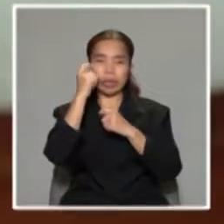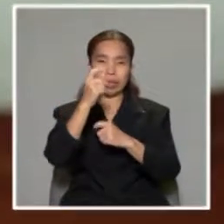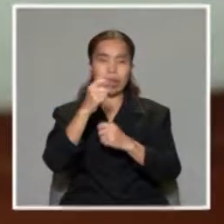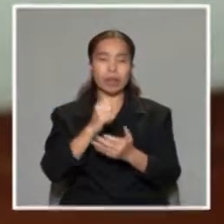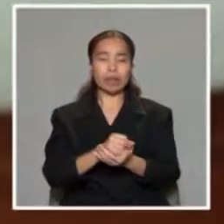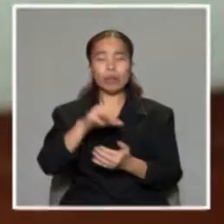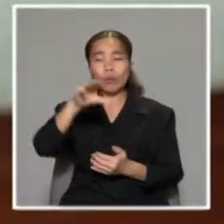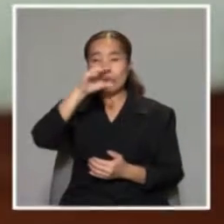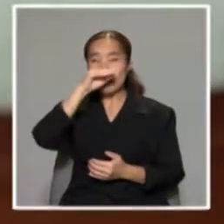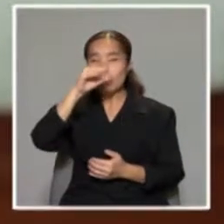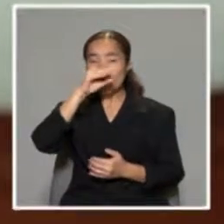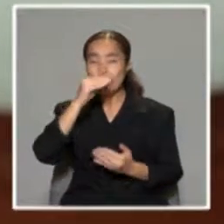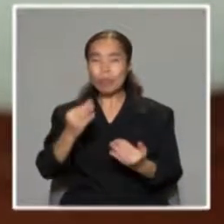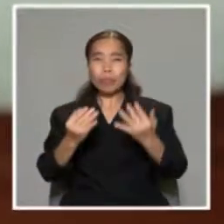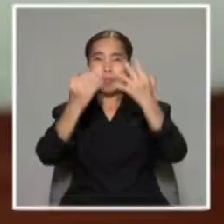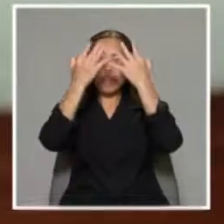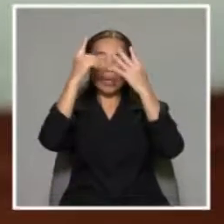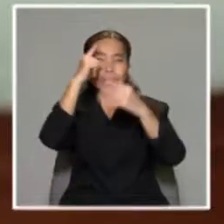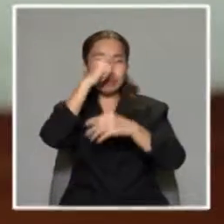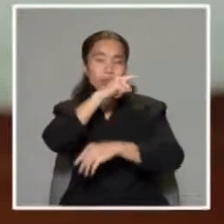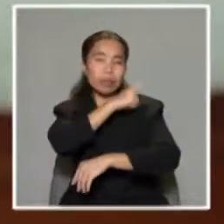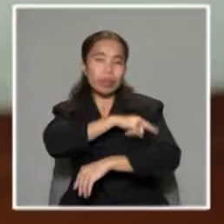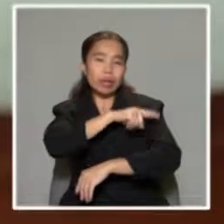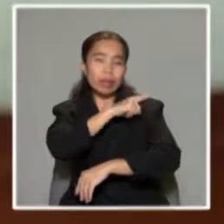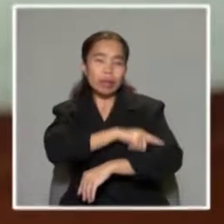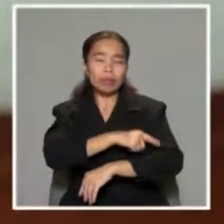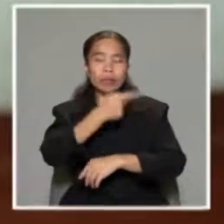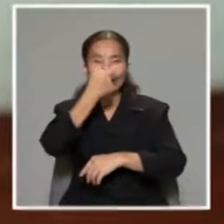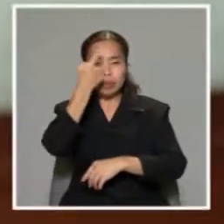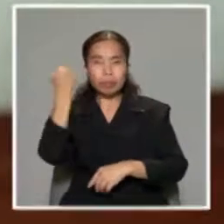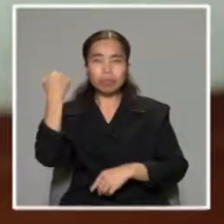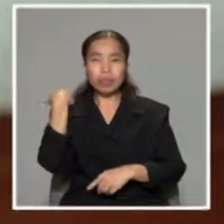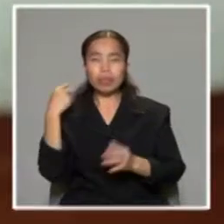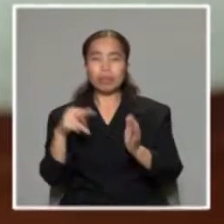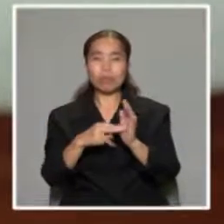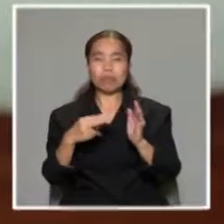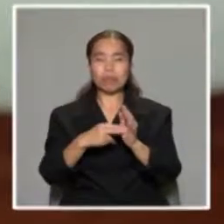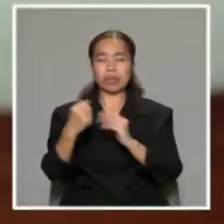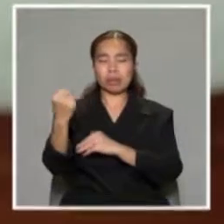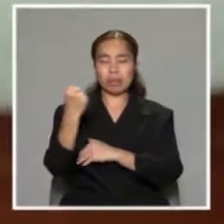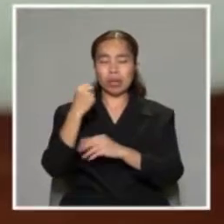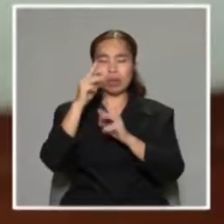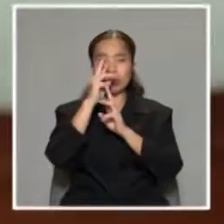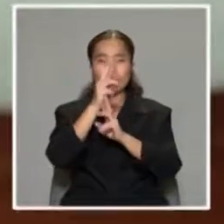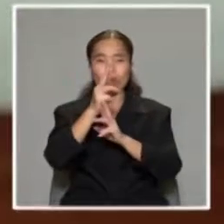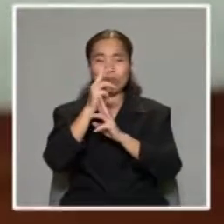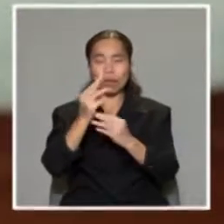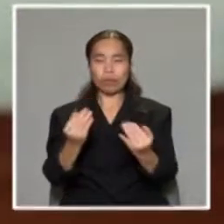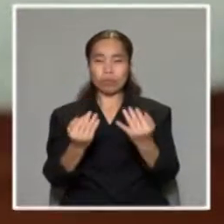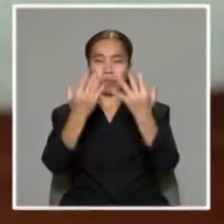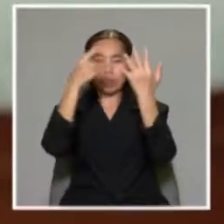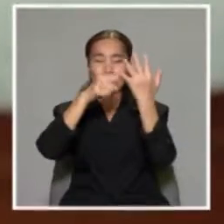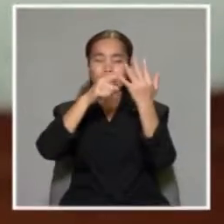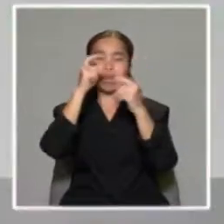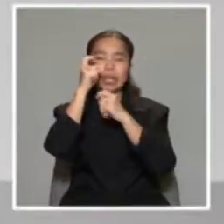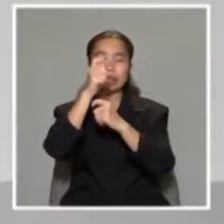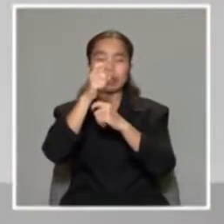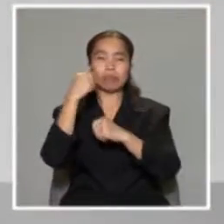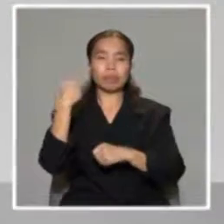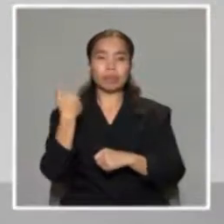ามีระบบของการเฝ้าระวังความเข้มข้นของหมอกควันที่จะเป็นอันตรายกับประชาชน